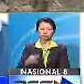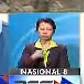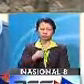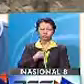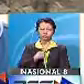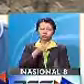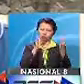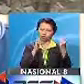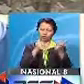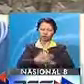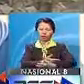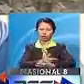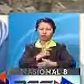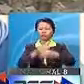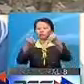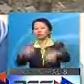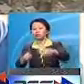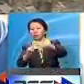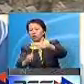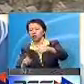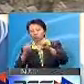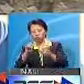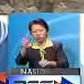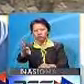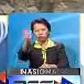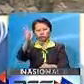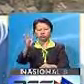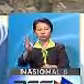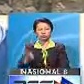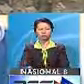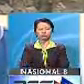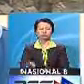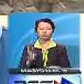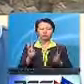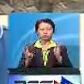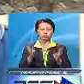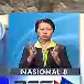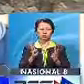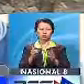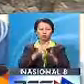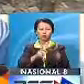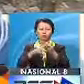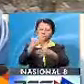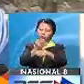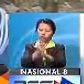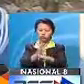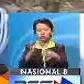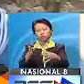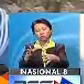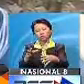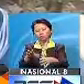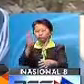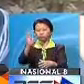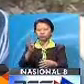saya dipertemukanlah dalam keadaan seia kalaliilah walaupun Apa bentuk sekalipunlah saya redar saya